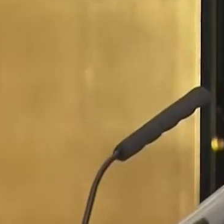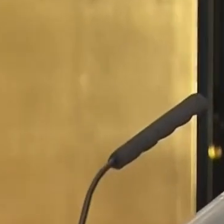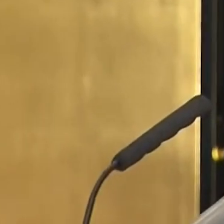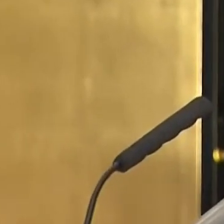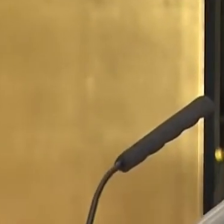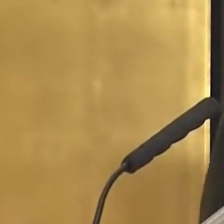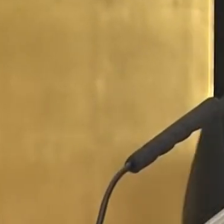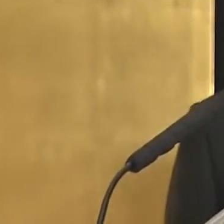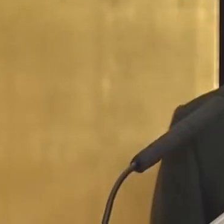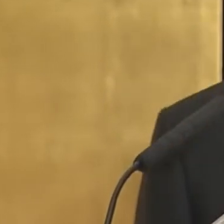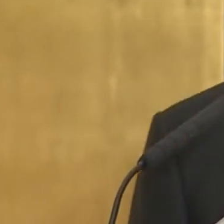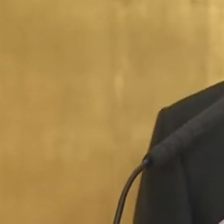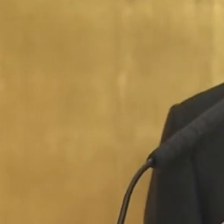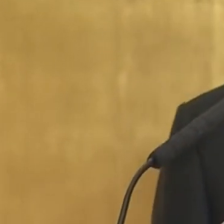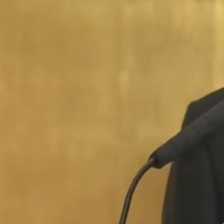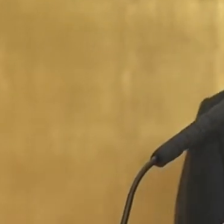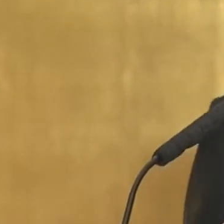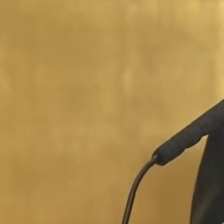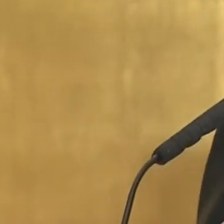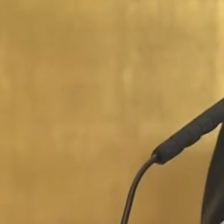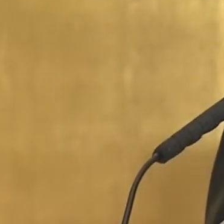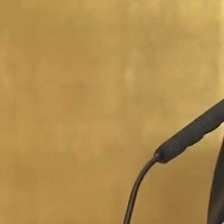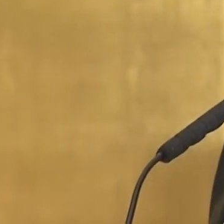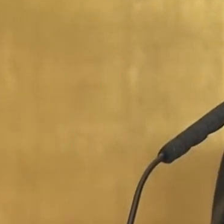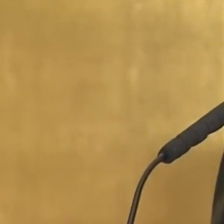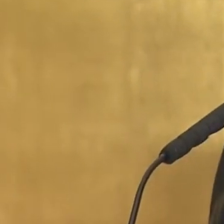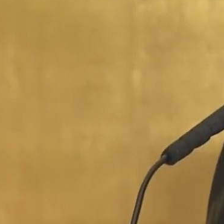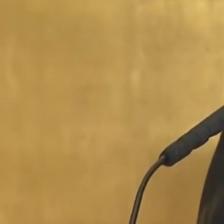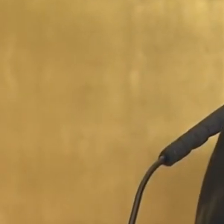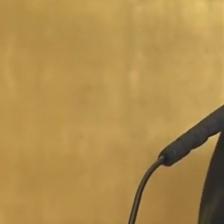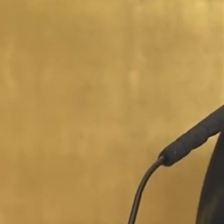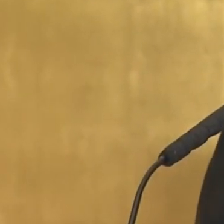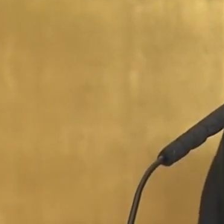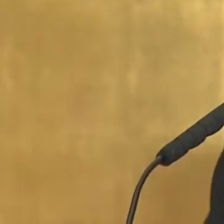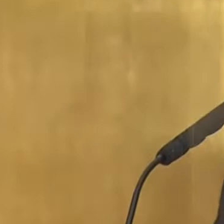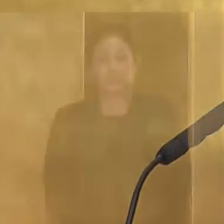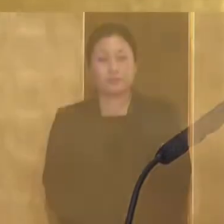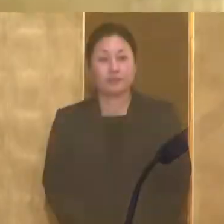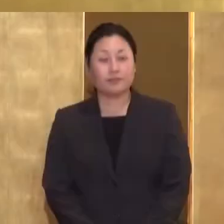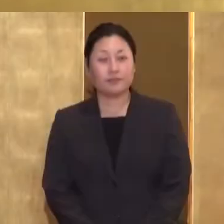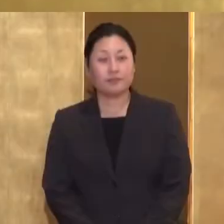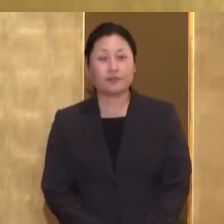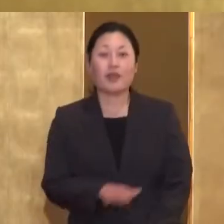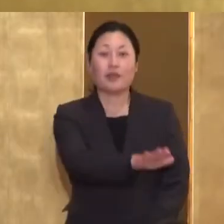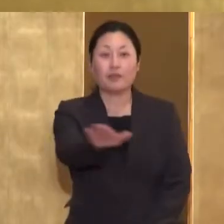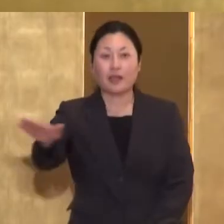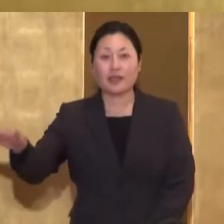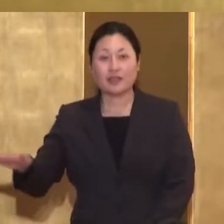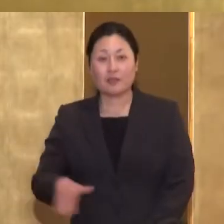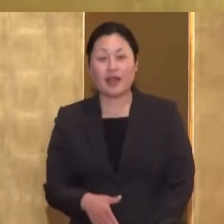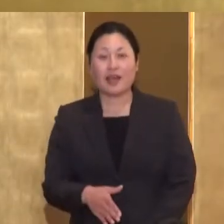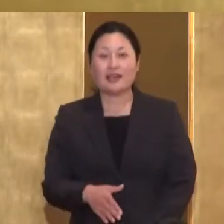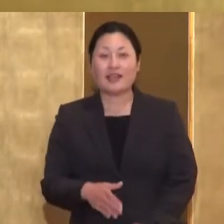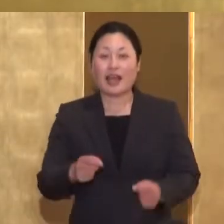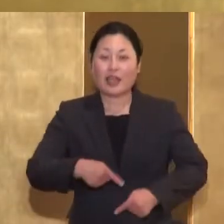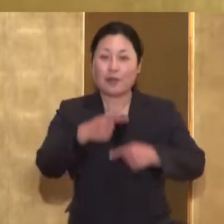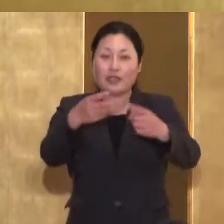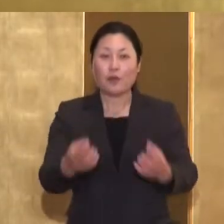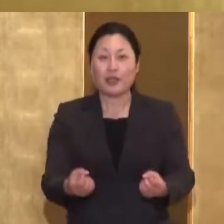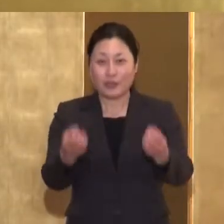ございます。皆様の質問はその後にお受けいたします。それでは総理よろしくお願いいたします。 はい。皆さん明けましておめでとうございます